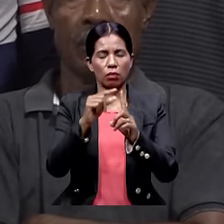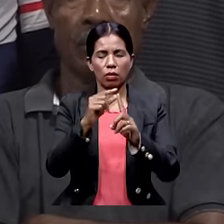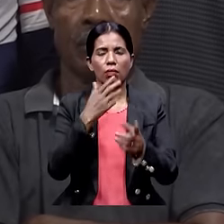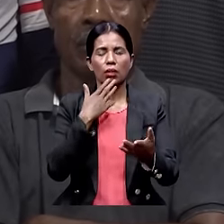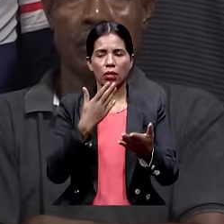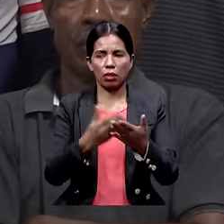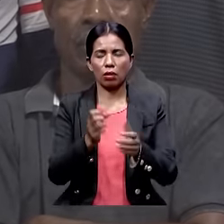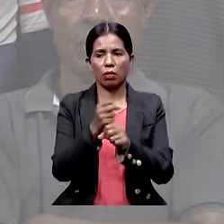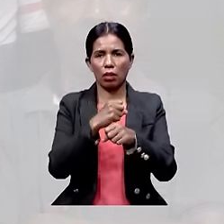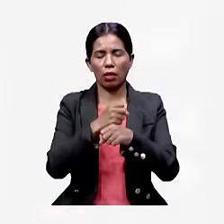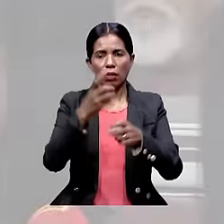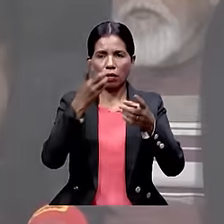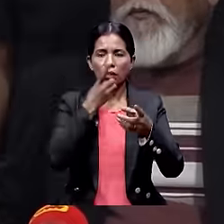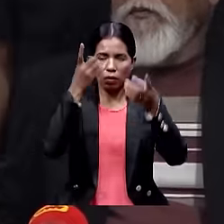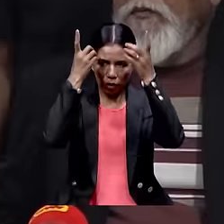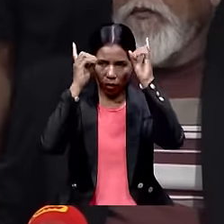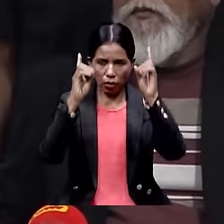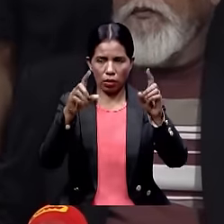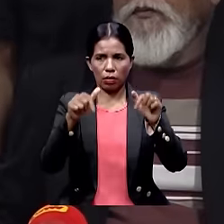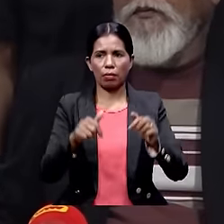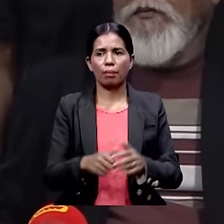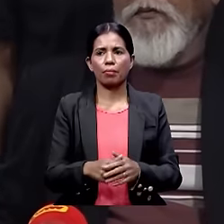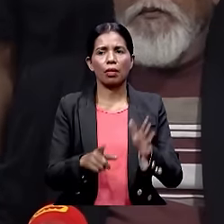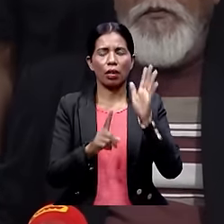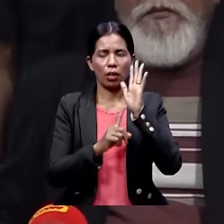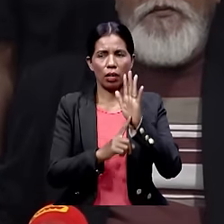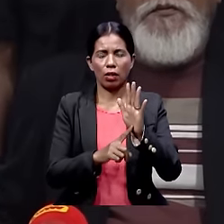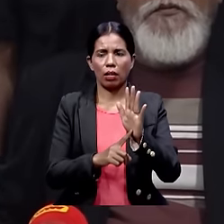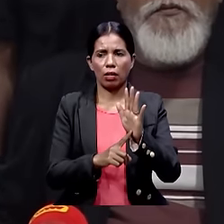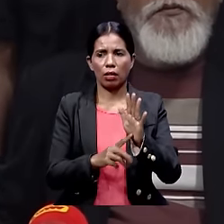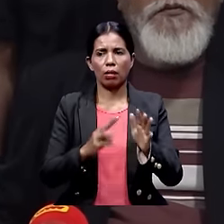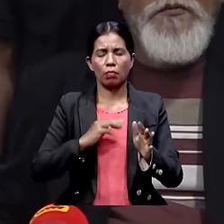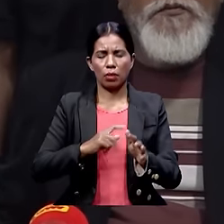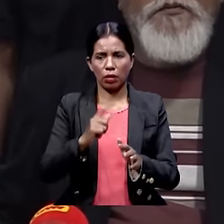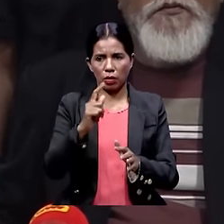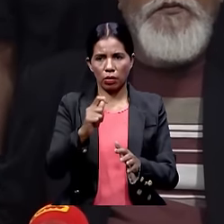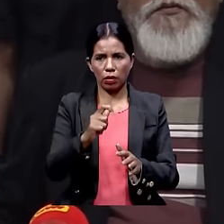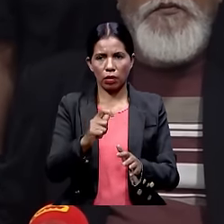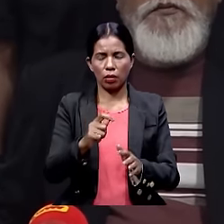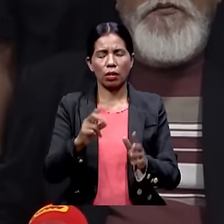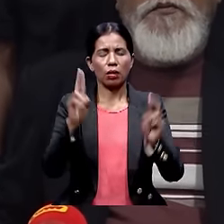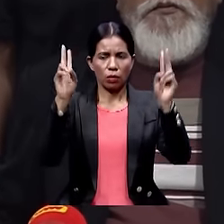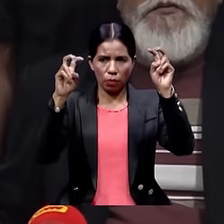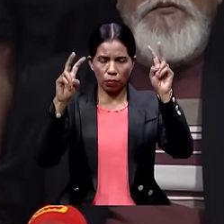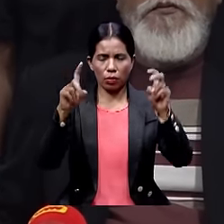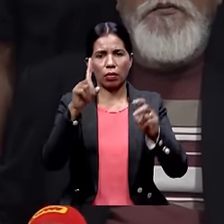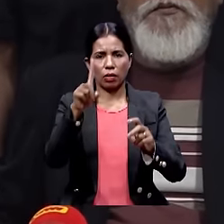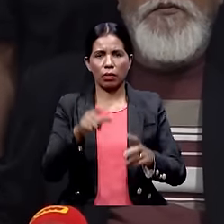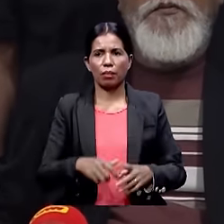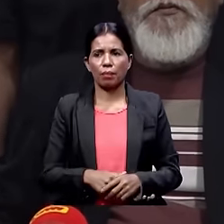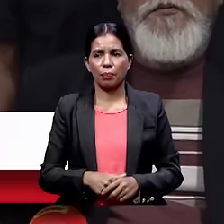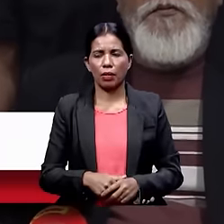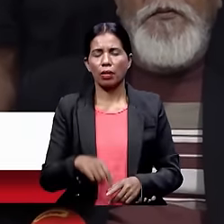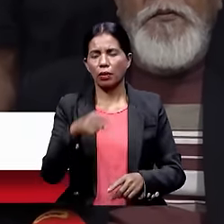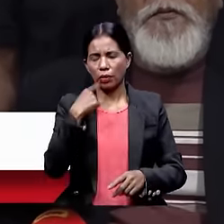halo declaração Idané. Aturo kata. Mana tutu ema irerei atu